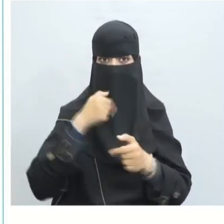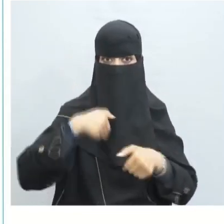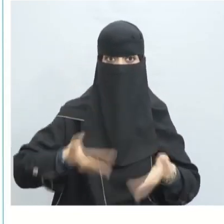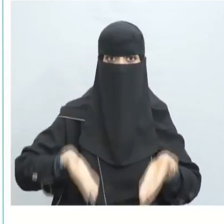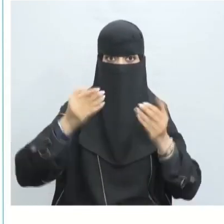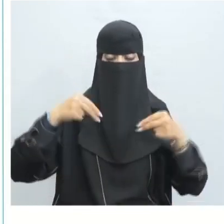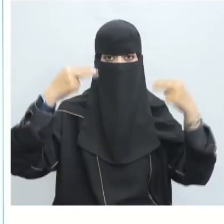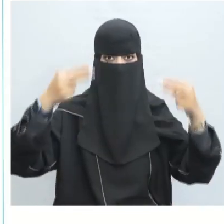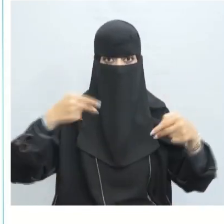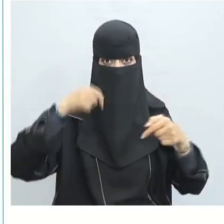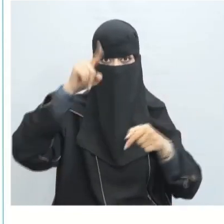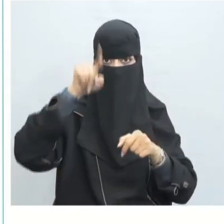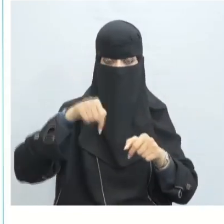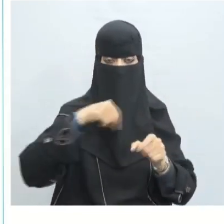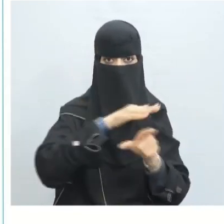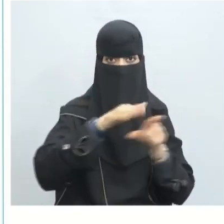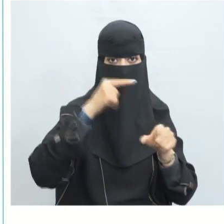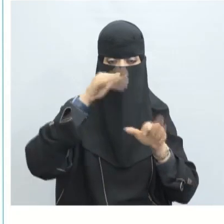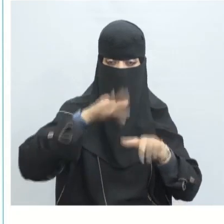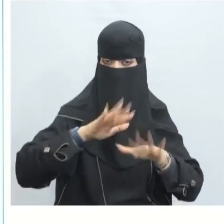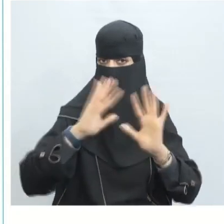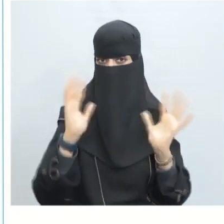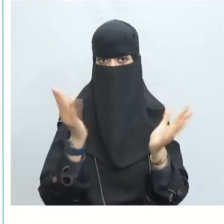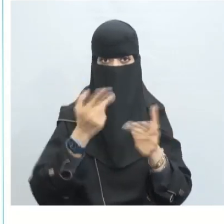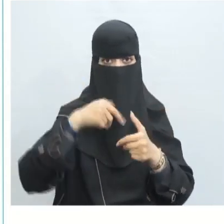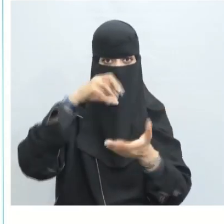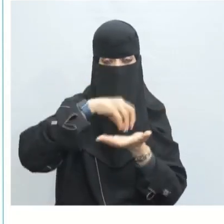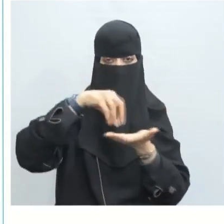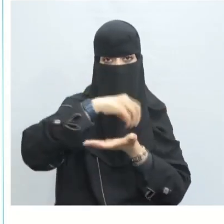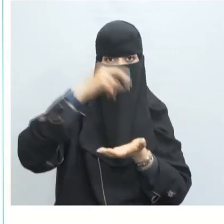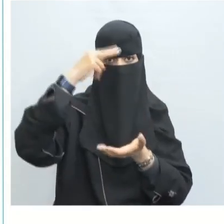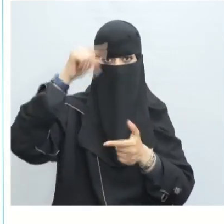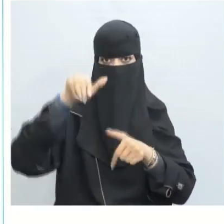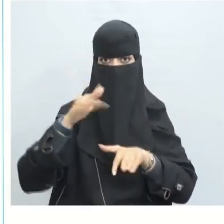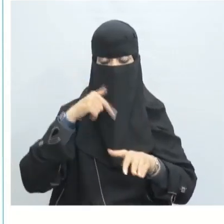الوطني كذلك في جميع مناطق المملكه او احد الجه